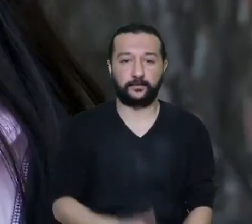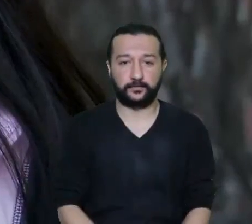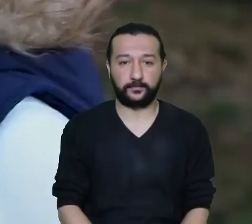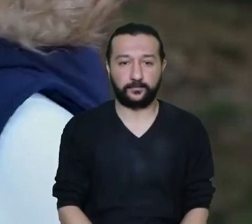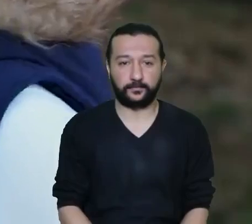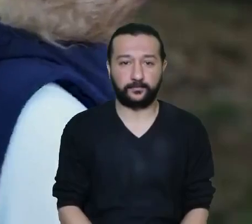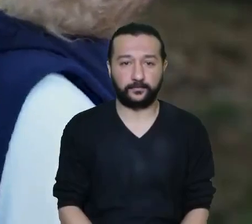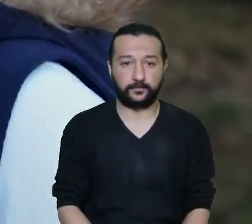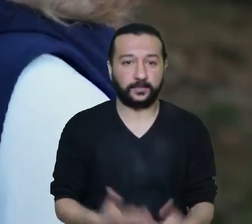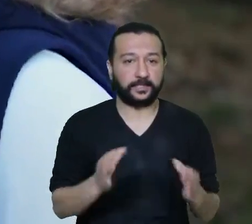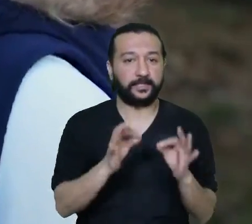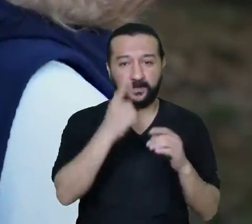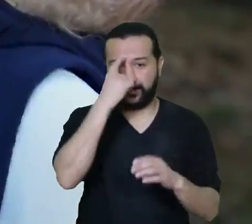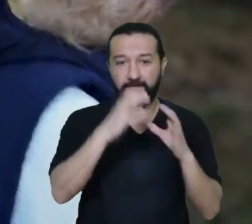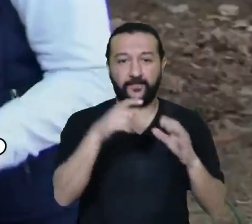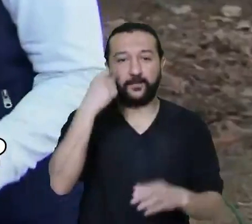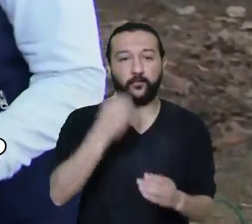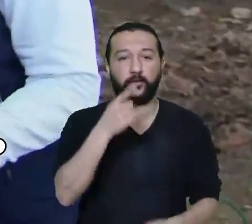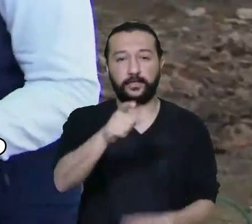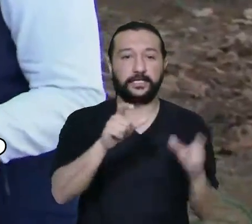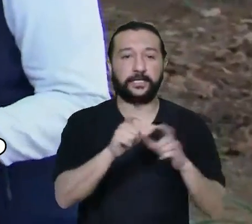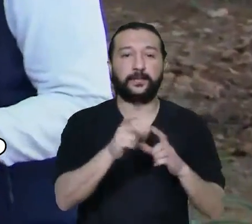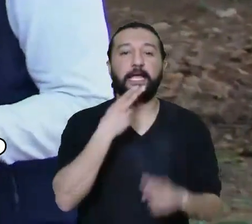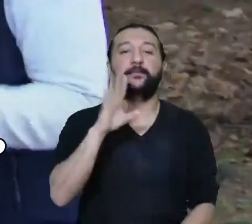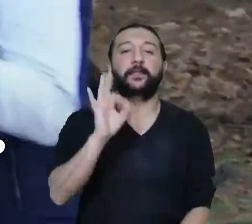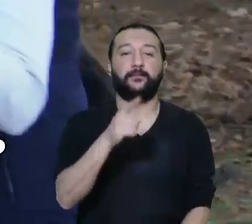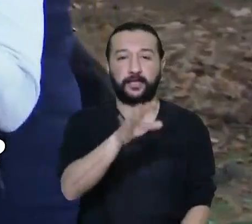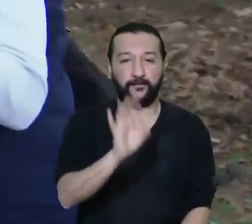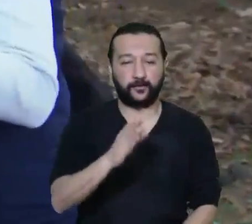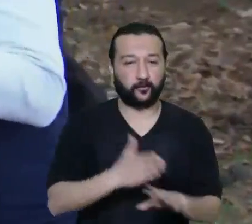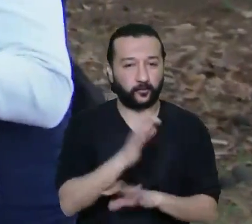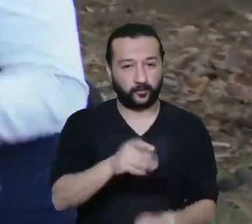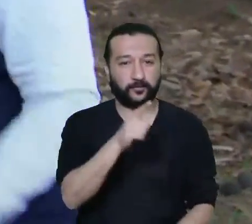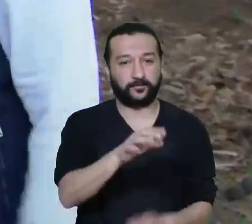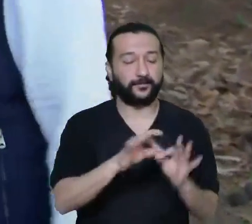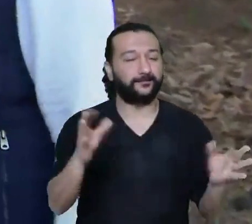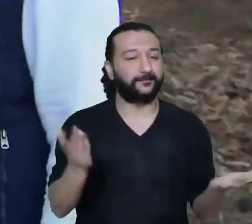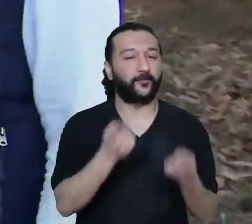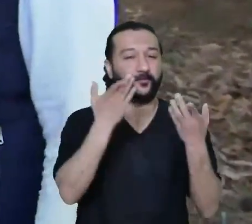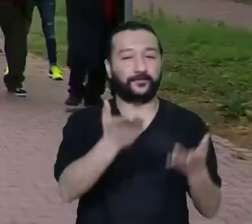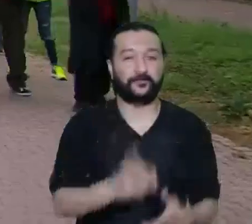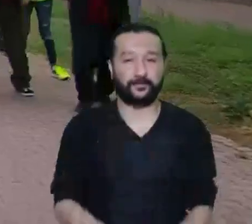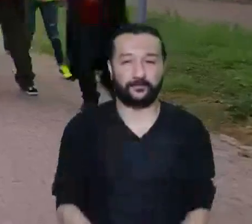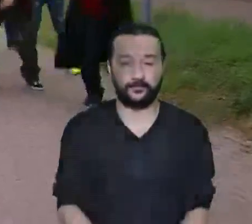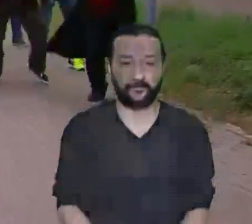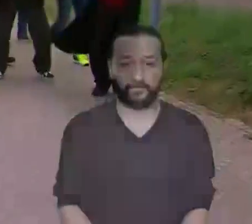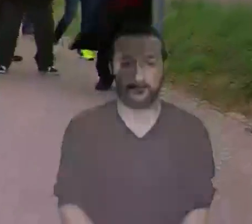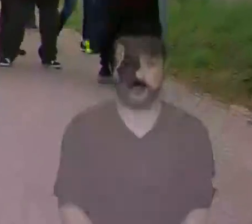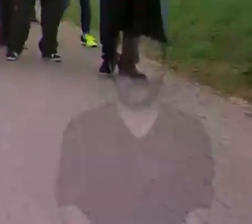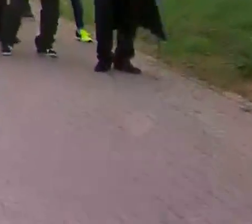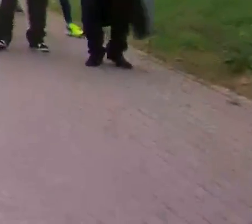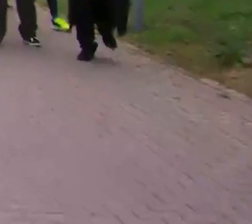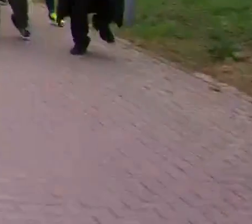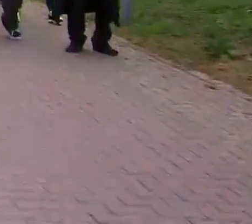sokakta. Hint filmi oldu bu ya. Serpil Hanım değil mi o? Evet evet o. Yok artık. Dansçılar arkada, aile